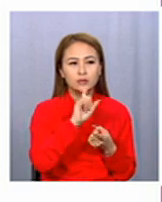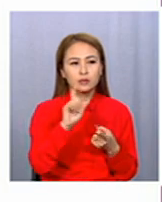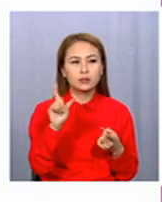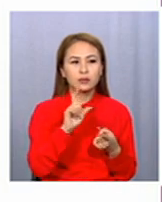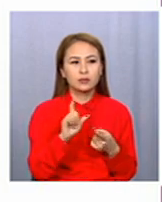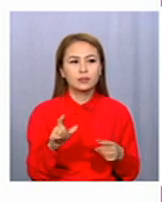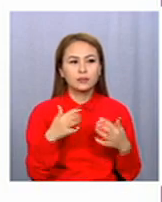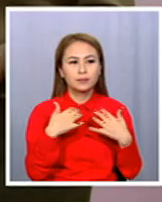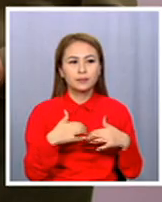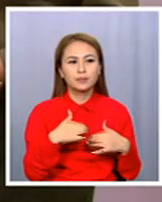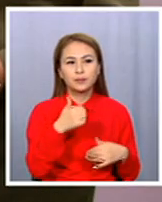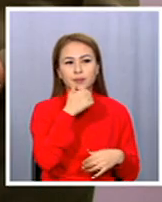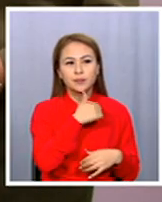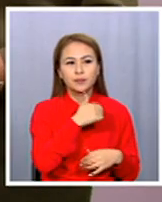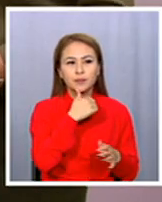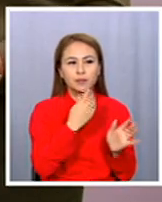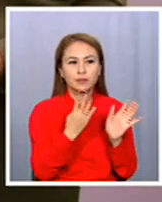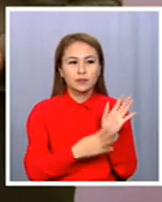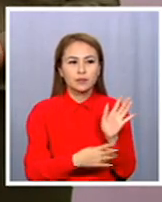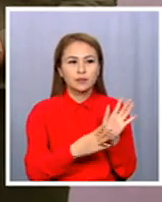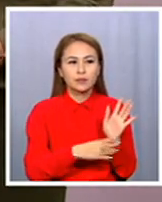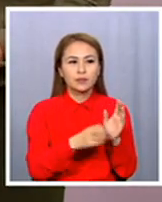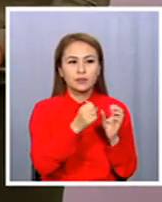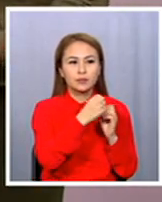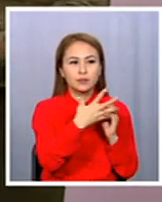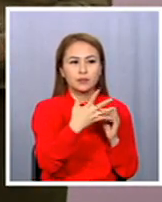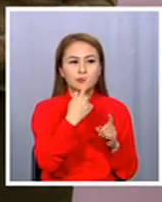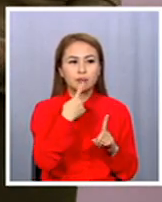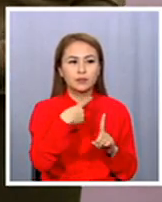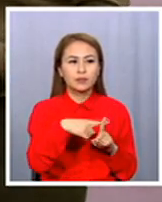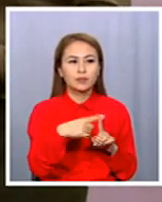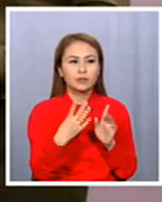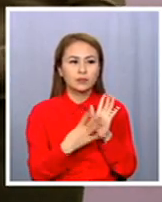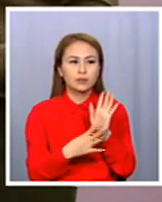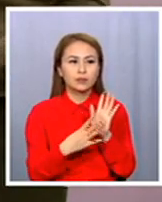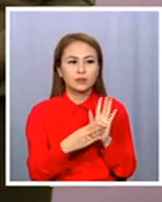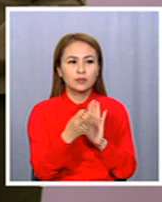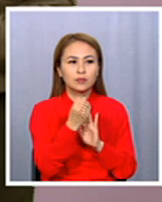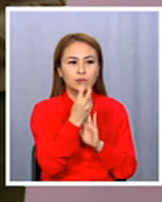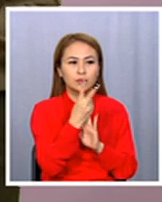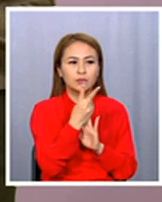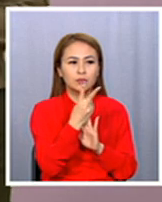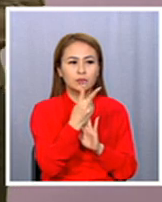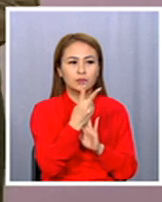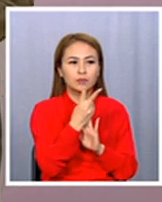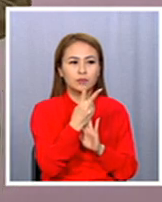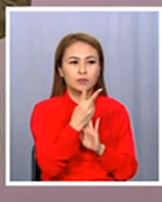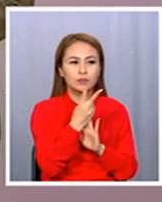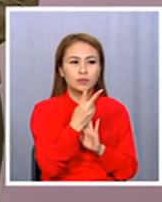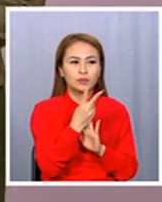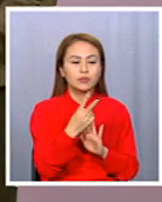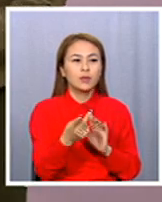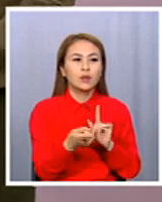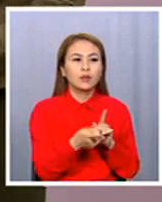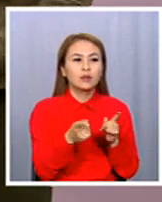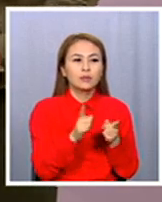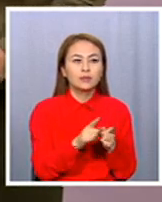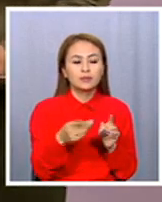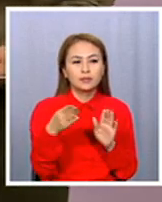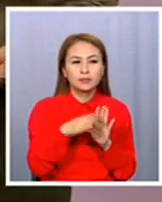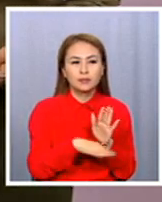есептеп алайық. 90-нан 15 пен 90-нан 12-ні қосамыз. Бөлімін өзгерсіз